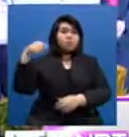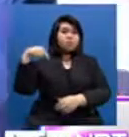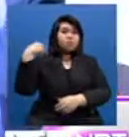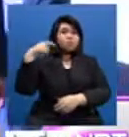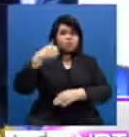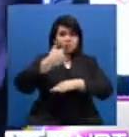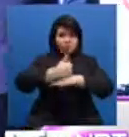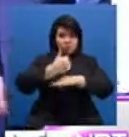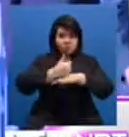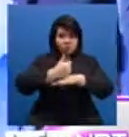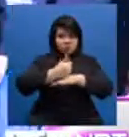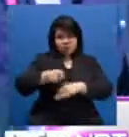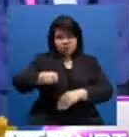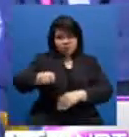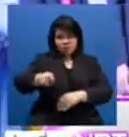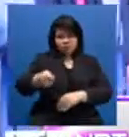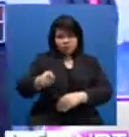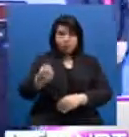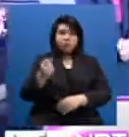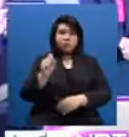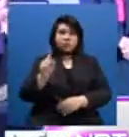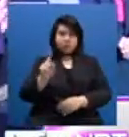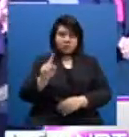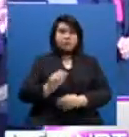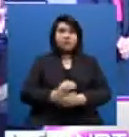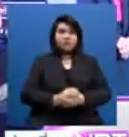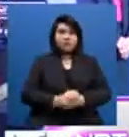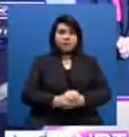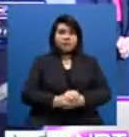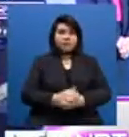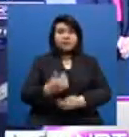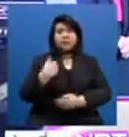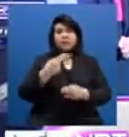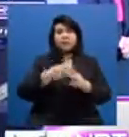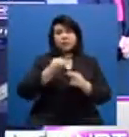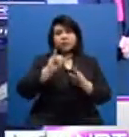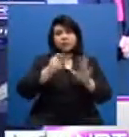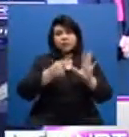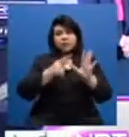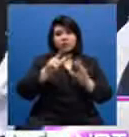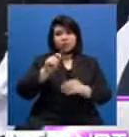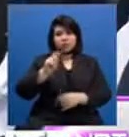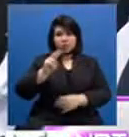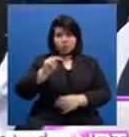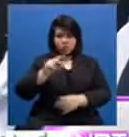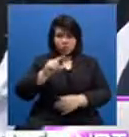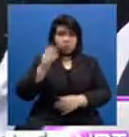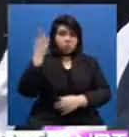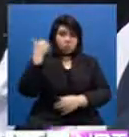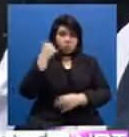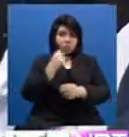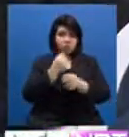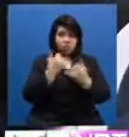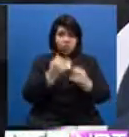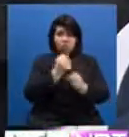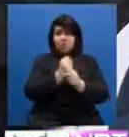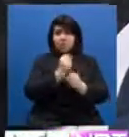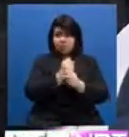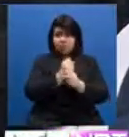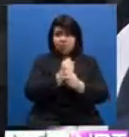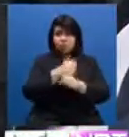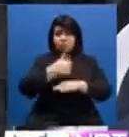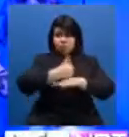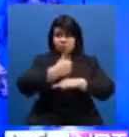ผู้อำนวยการสถานีวิทยุกระจายเสียงแห่งประเทศไทยนายจำลองสิงโตงามผู้อำนวยการสถานีวิทยุโทรทัศน์แห่งประเทศไทย